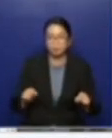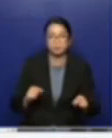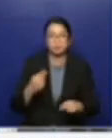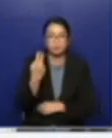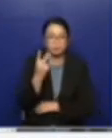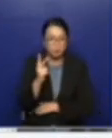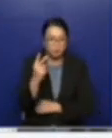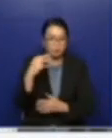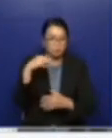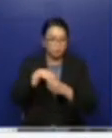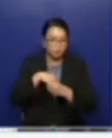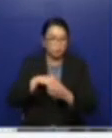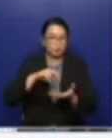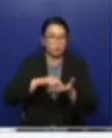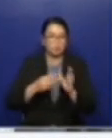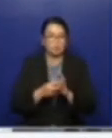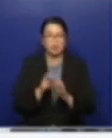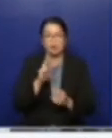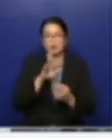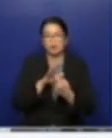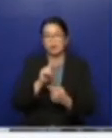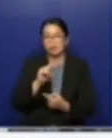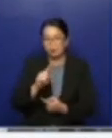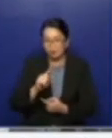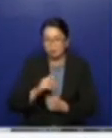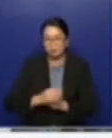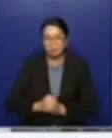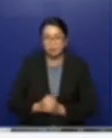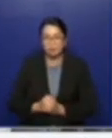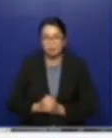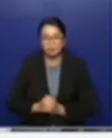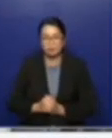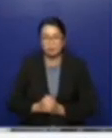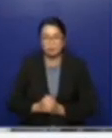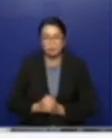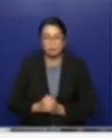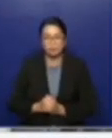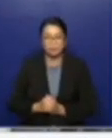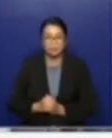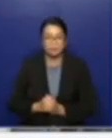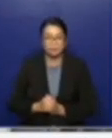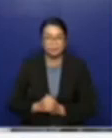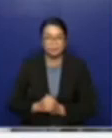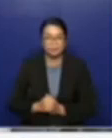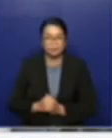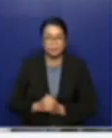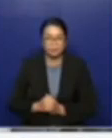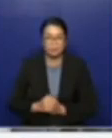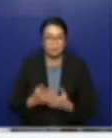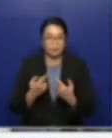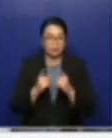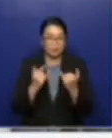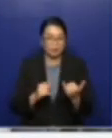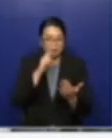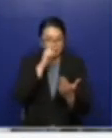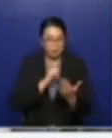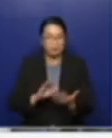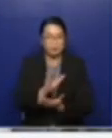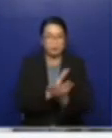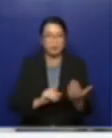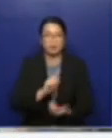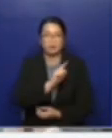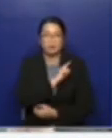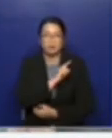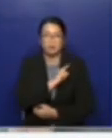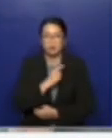ฐะแต่แล้วก็ตามครับแผ่นดินประเทศไทยนั้นเนี่ยประกอบไปด้วยผู้ที่รับผิดชอบ2ส่วนส่วน